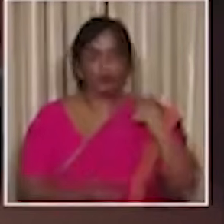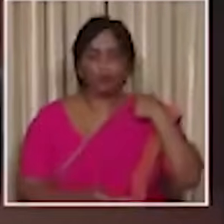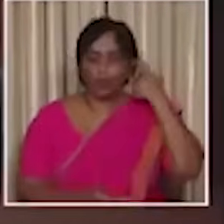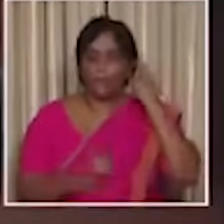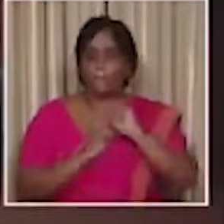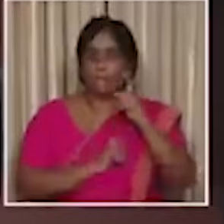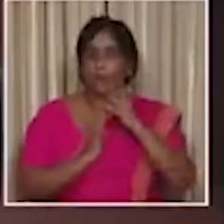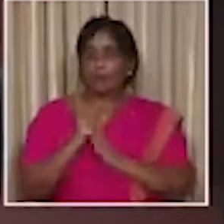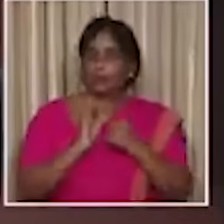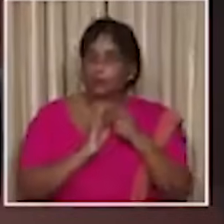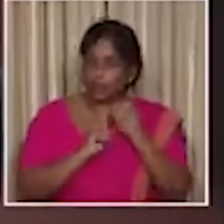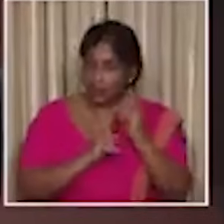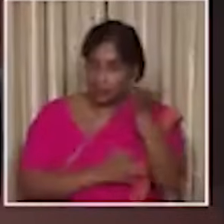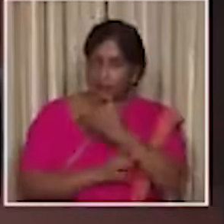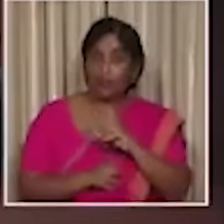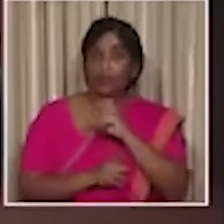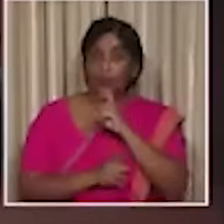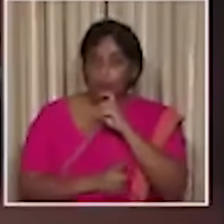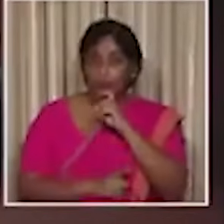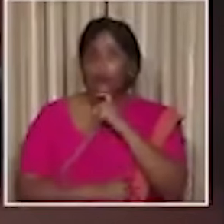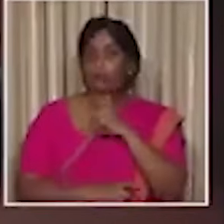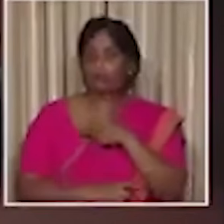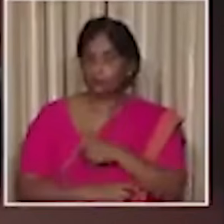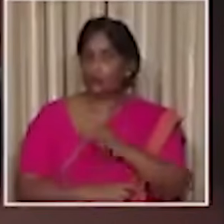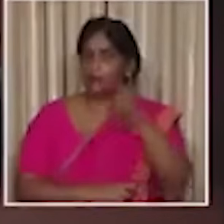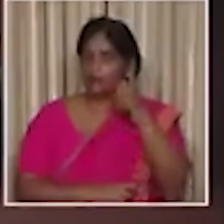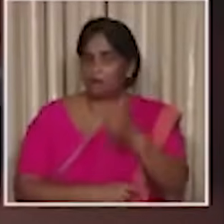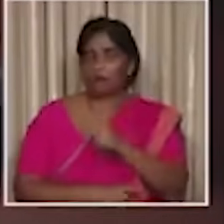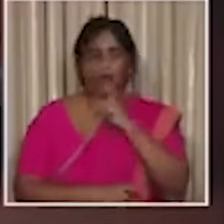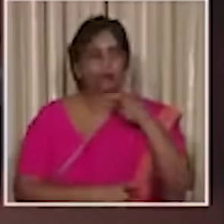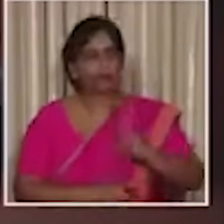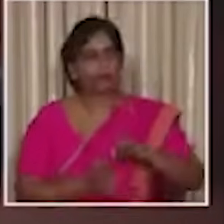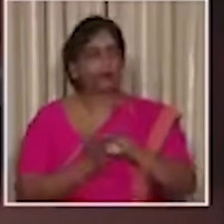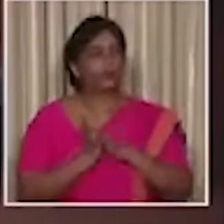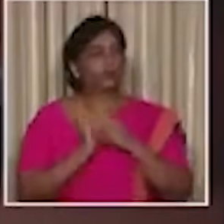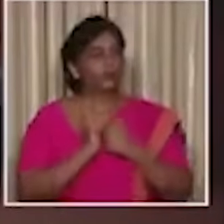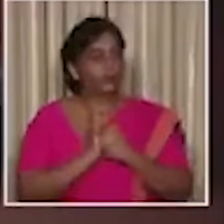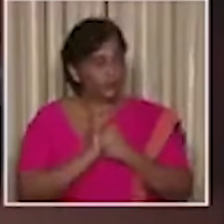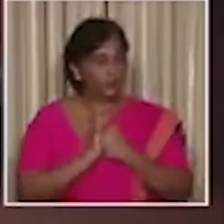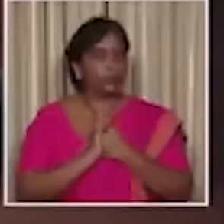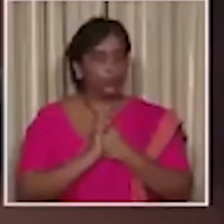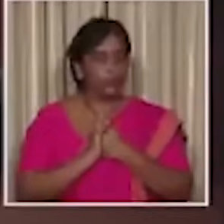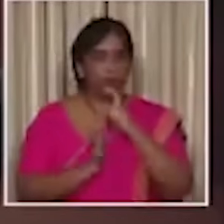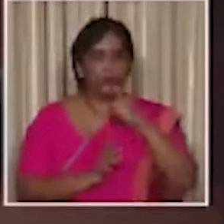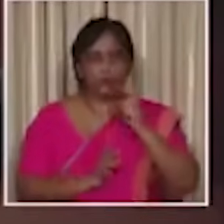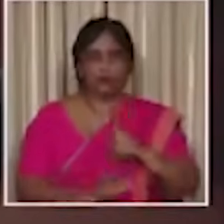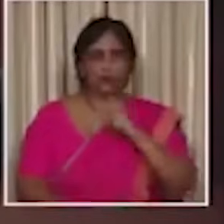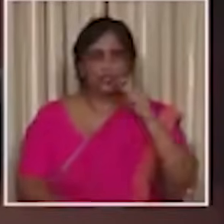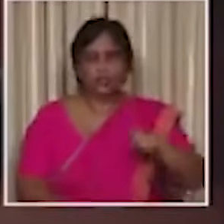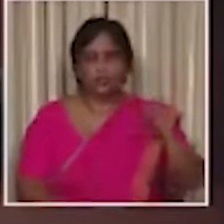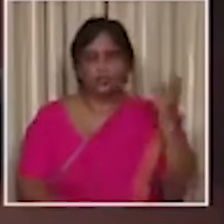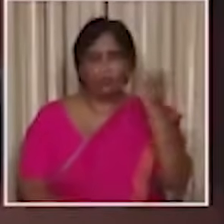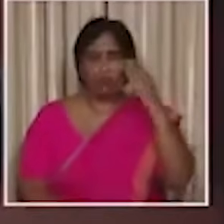ගරු මන්ත්‍රීවරුත් මේ රටේ ජනතාවත් ඒ නඩු තීන්දුව ඉතාමත් වැදගත් නඩු තීන්දුවක් සහ ගරු කිරීමක් ලෙස සලකන. මා හිතන්නේ නඩු තීන්දුව තිබෙන ඉස්සරුවන් අද ජීවිත තුන අතර